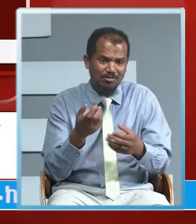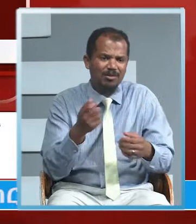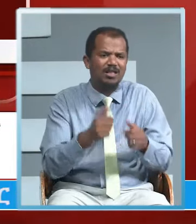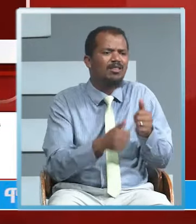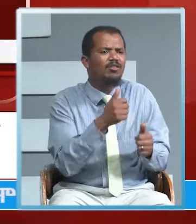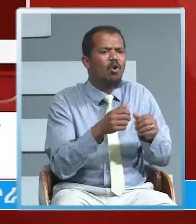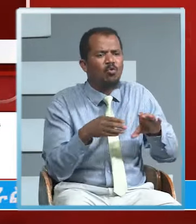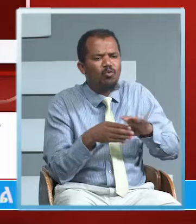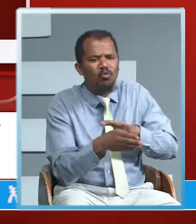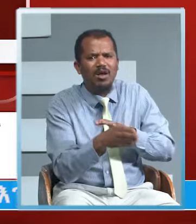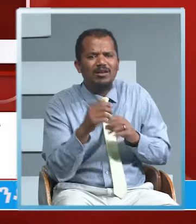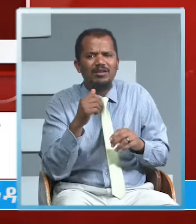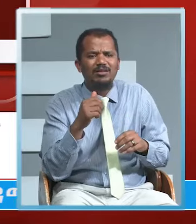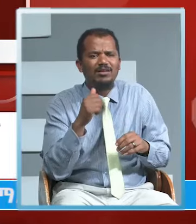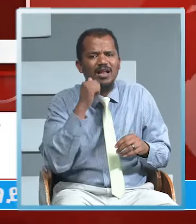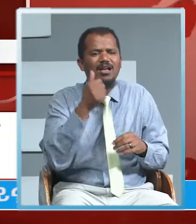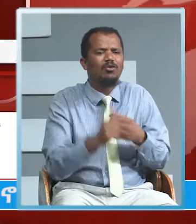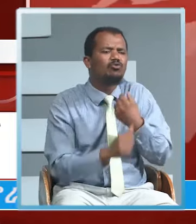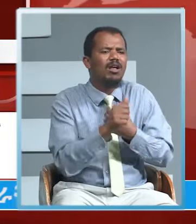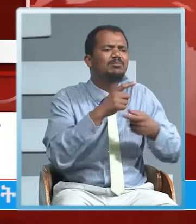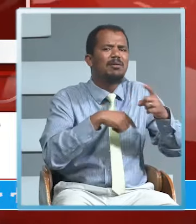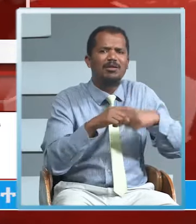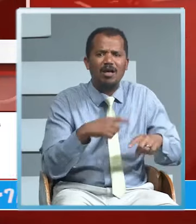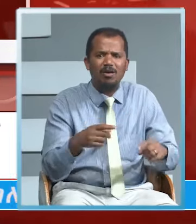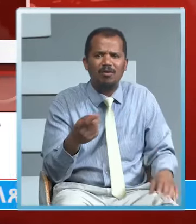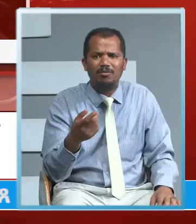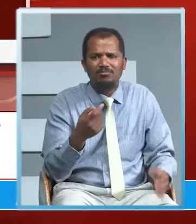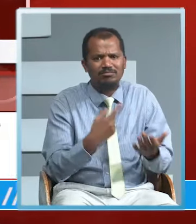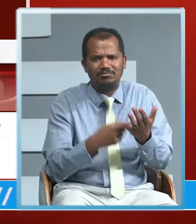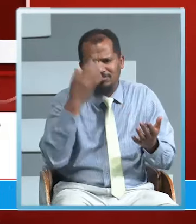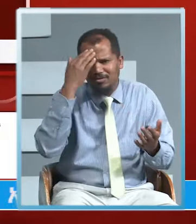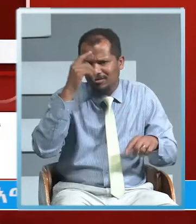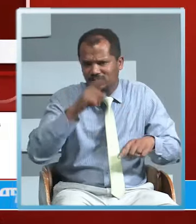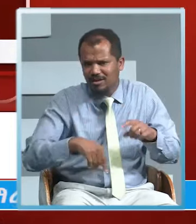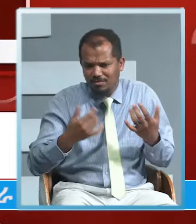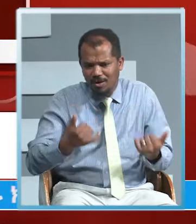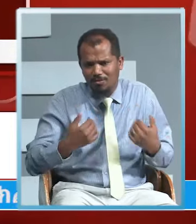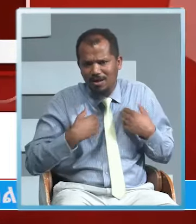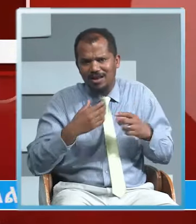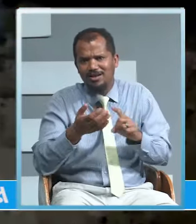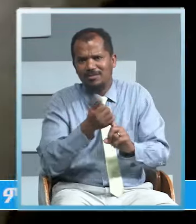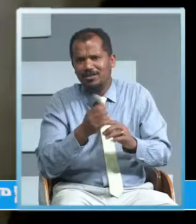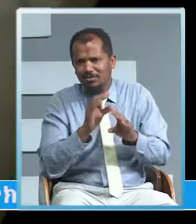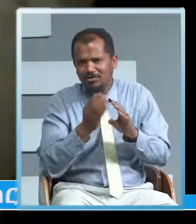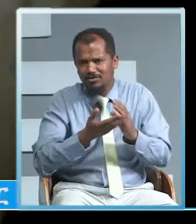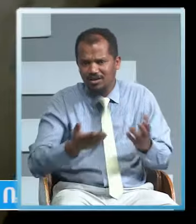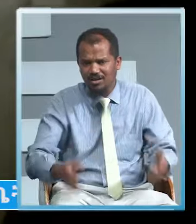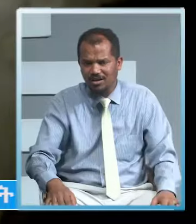የትኛው ጉድጓድ አሁንም ነገ ችግር ሊያደርስ የሚችለው የምትለውን ነገር ፎርካስት ማድረግ አይቻልም አሁን ባለንበት ተጨባጭ ሁኔታ።